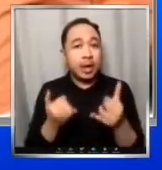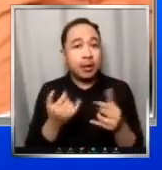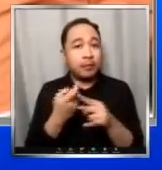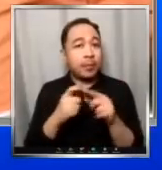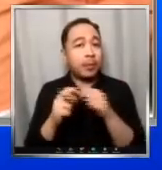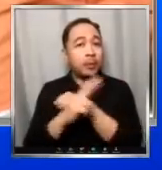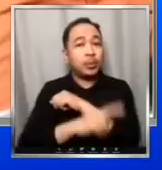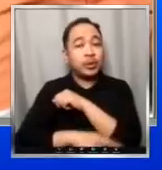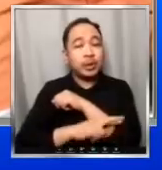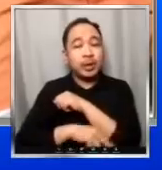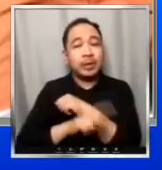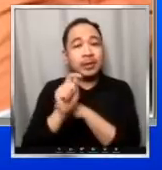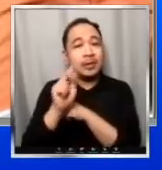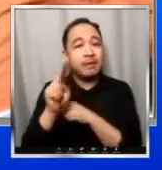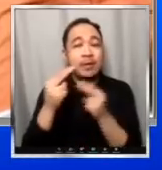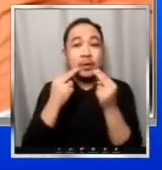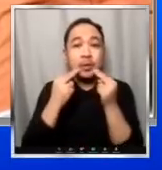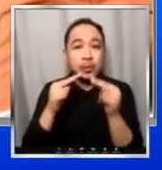Balitang Amianan.